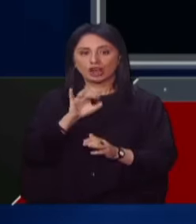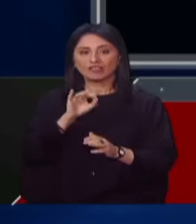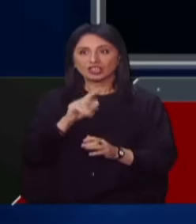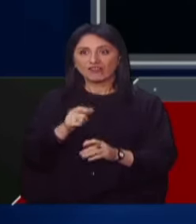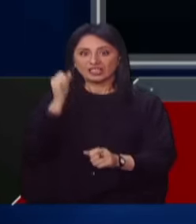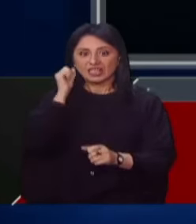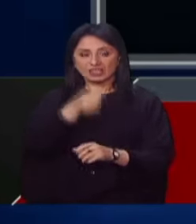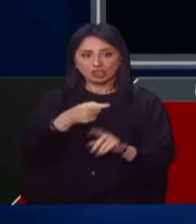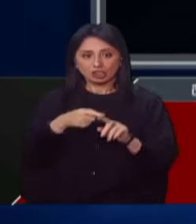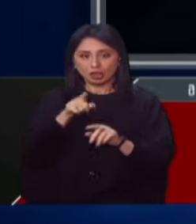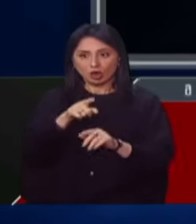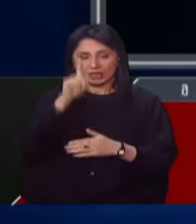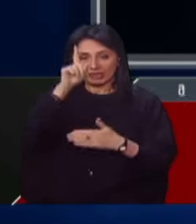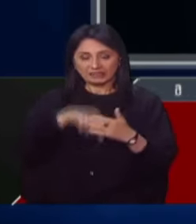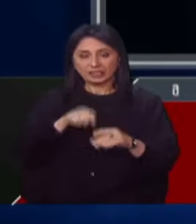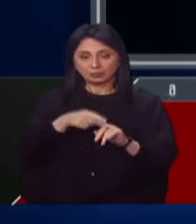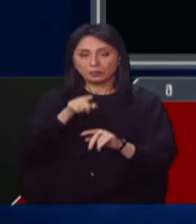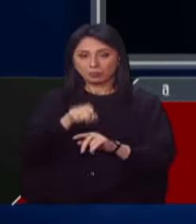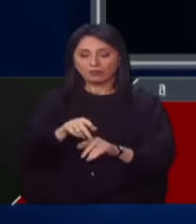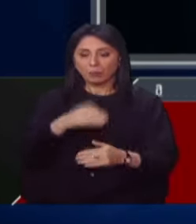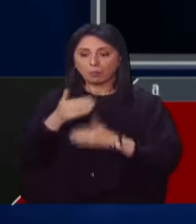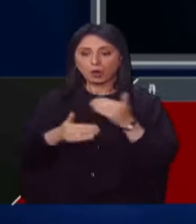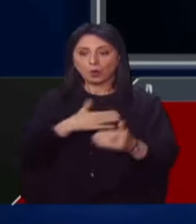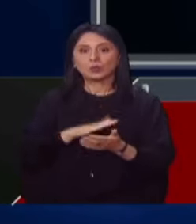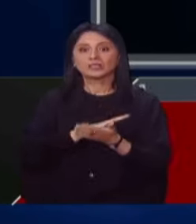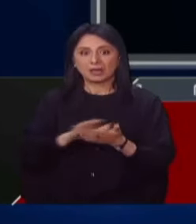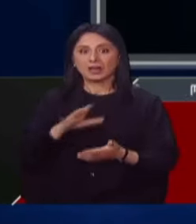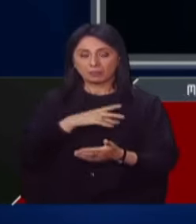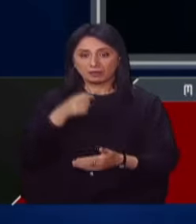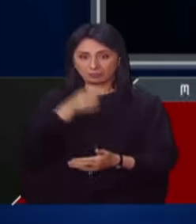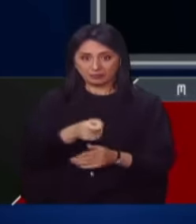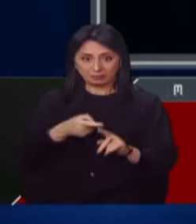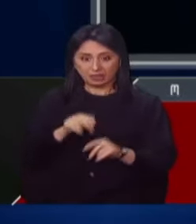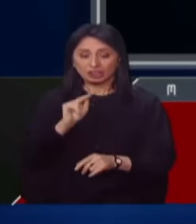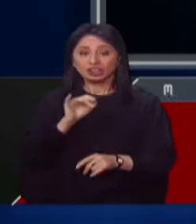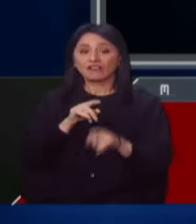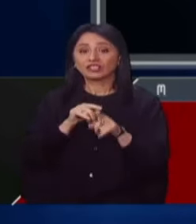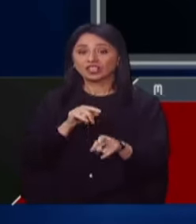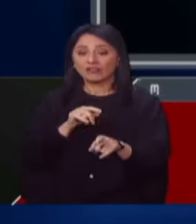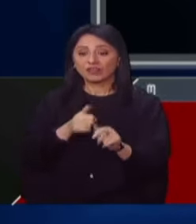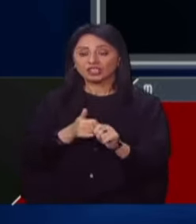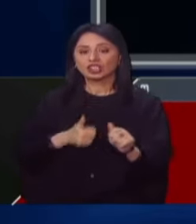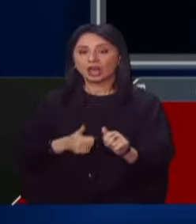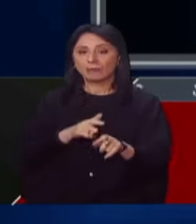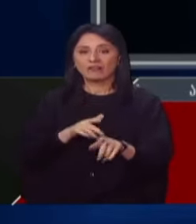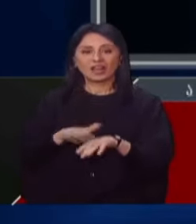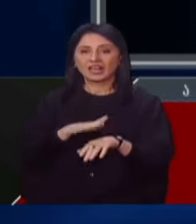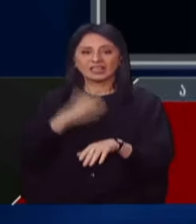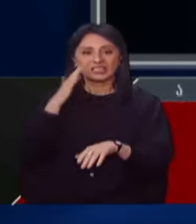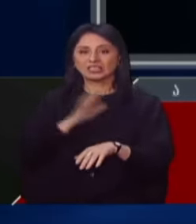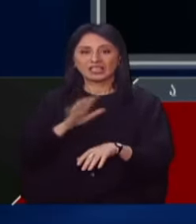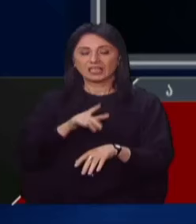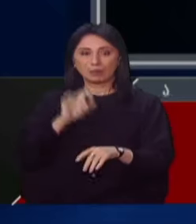ჭავჭავაძეს ესროლა, მას ღრმად სწამდა, რომ თავად იყო პროგრესული გულწრფელი ახალგაზრდა, ხოლო ილია ჭავჭავაძე ჩამორჩენილი არა